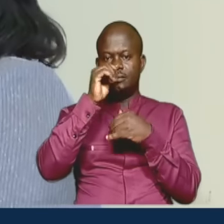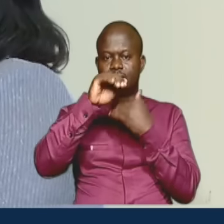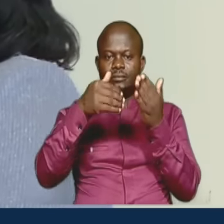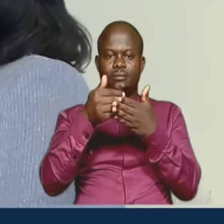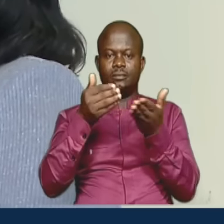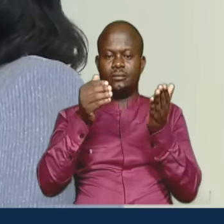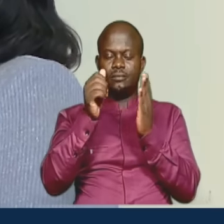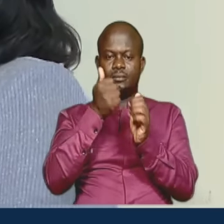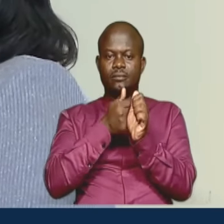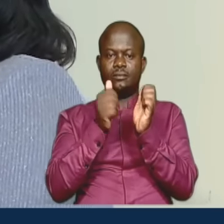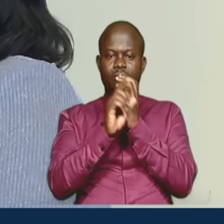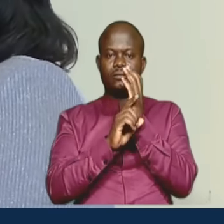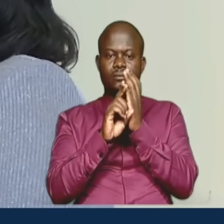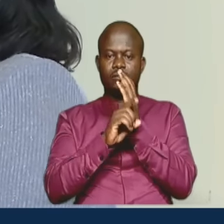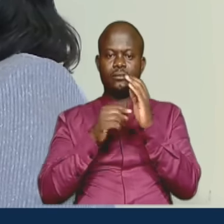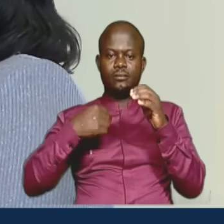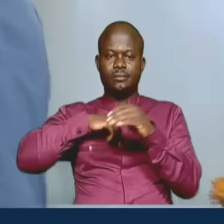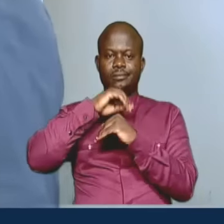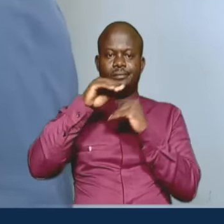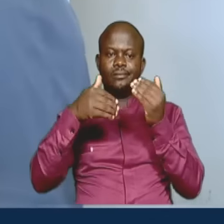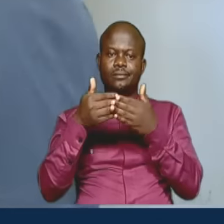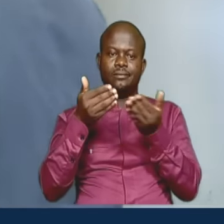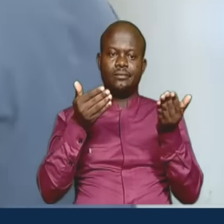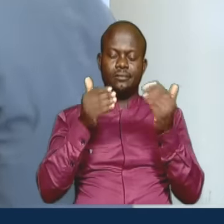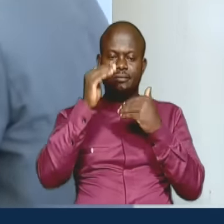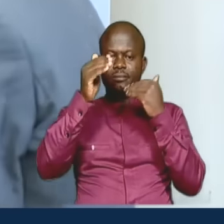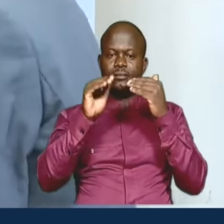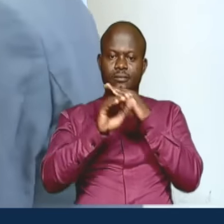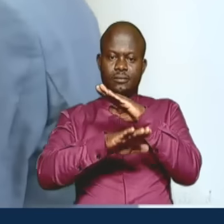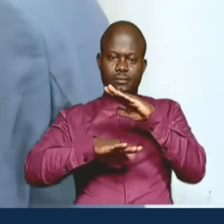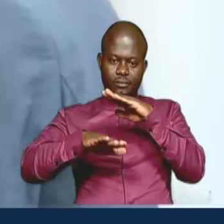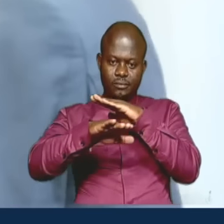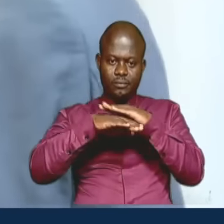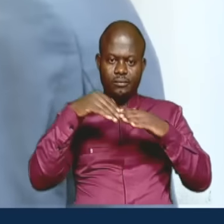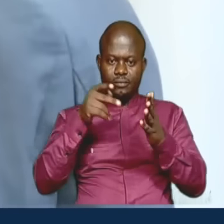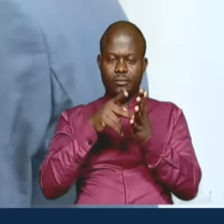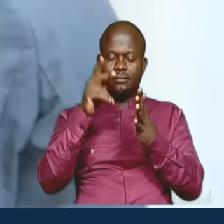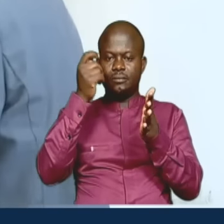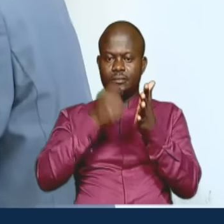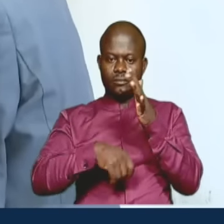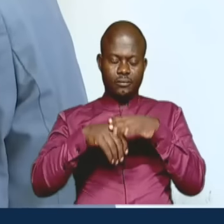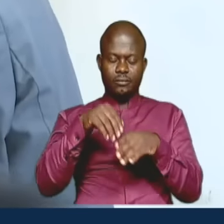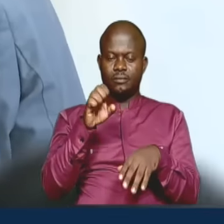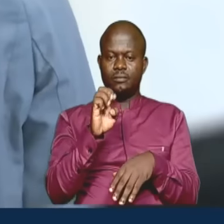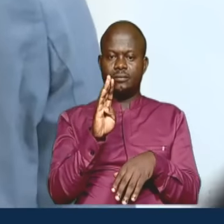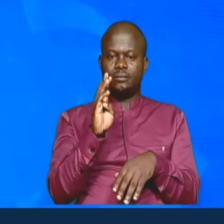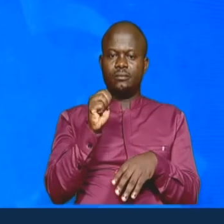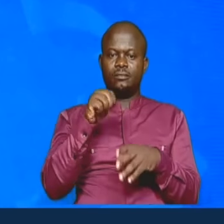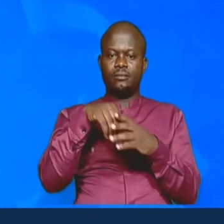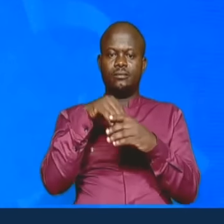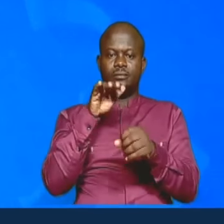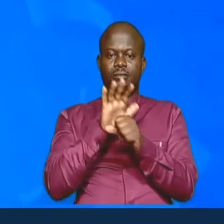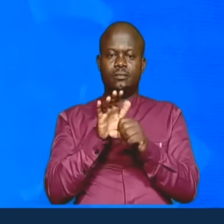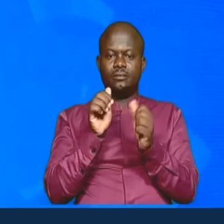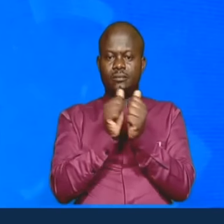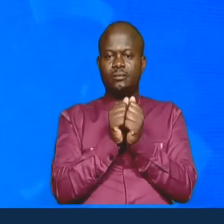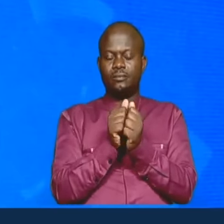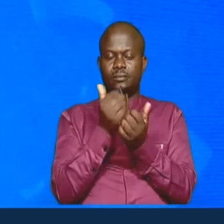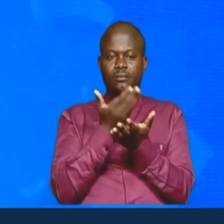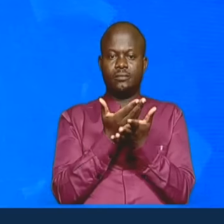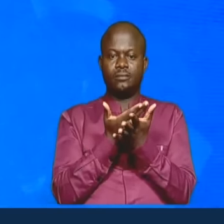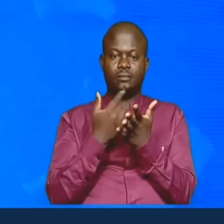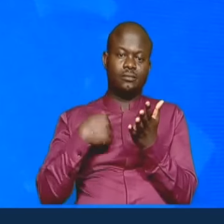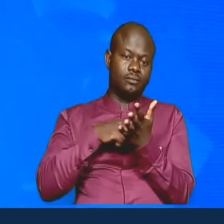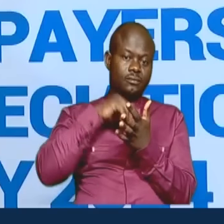karere uwishyuye neza imisoro y'inzego z'ibanze usora watanze fakture za IBM nyinshi n'uwazisabye kuri buri kintu cyose